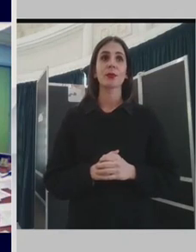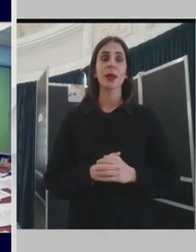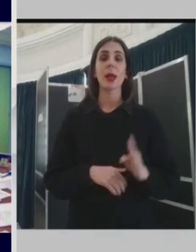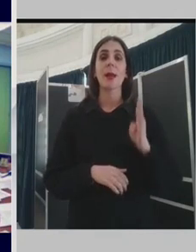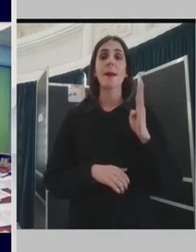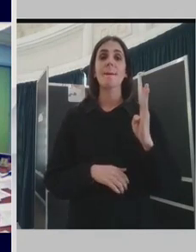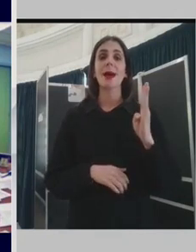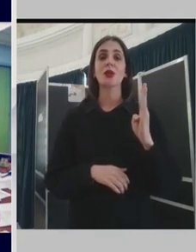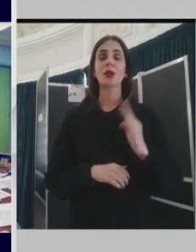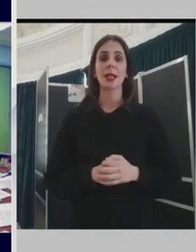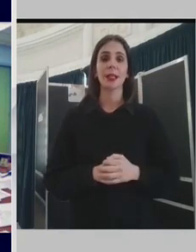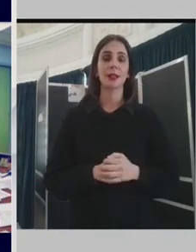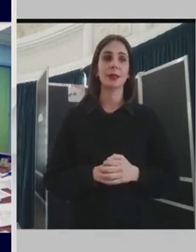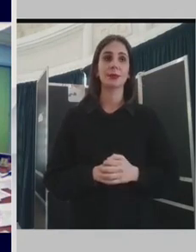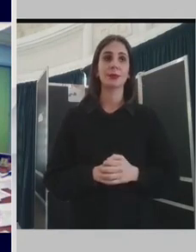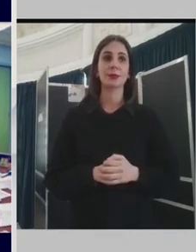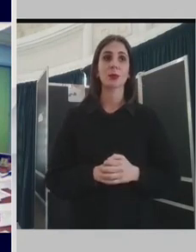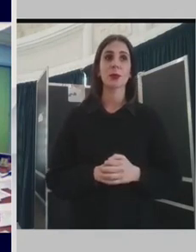Bartolelli?